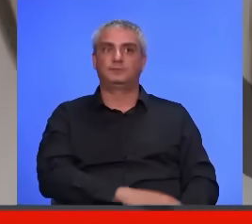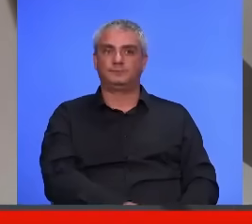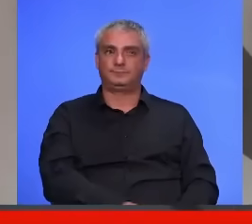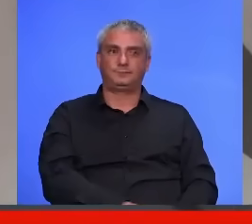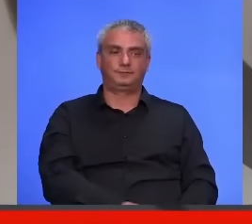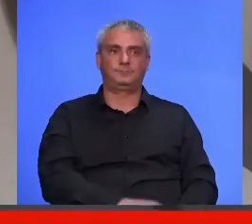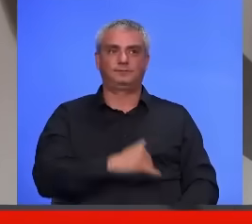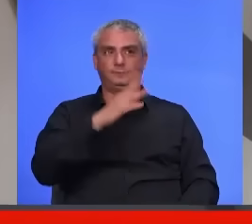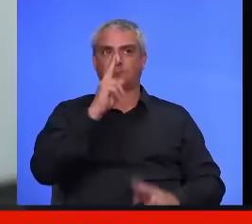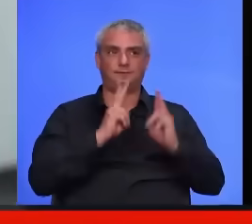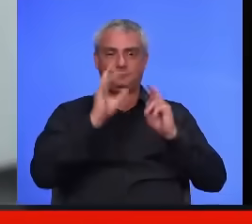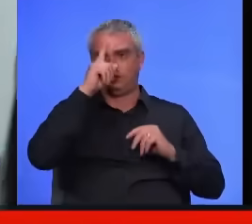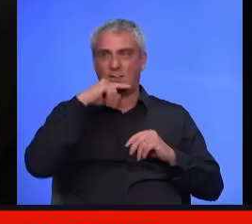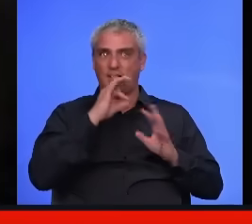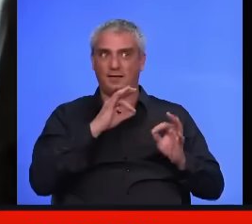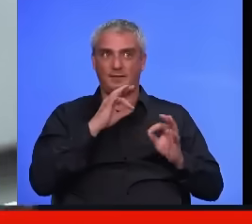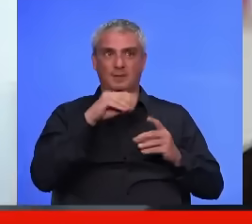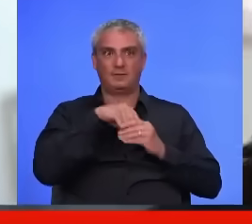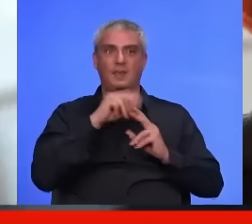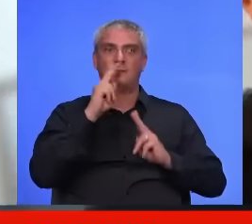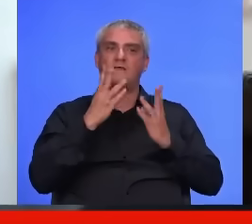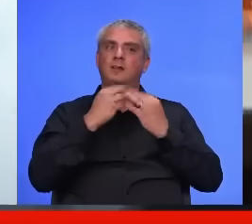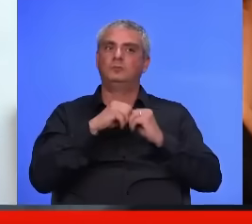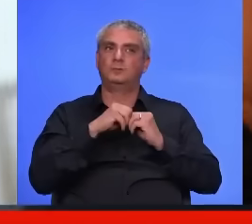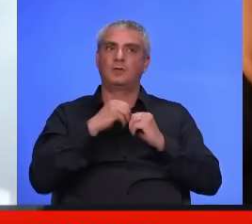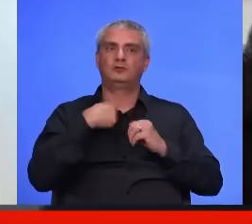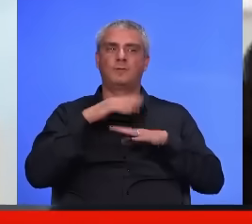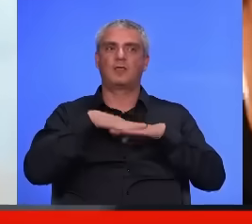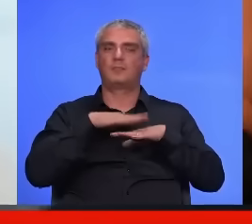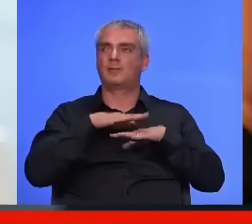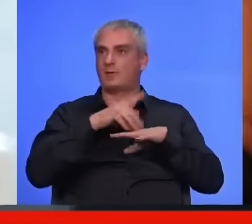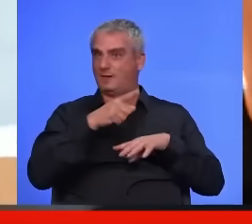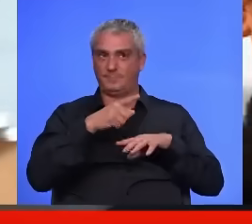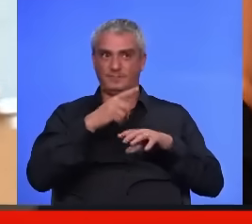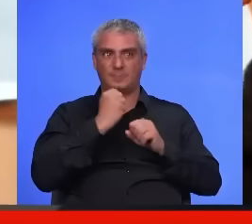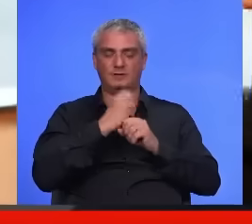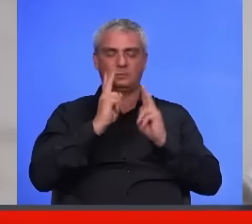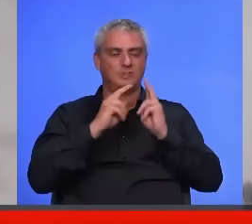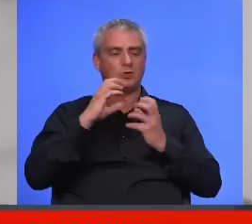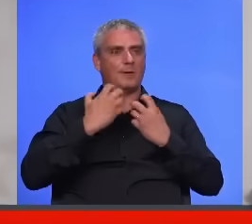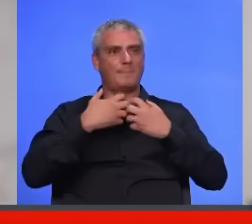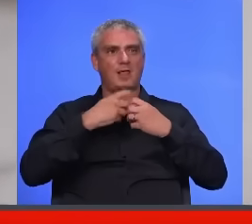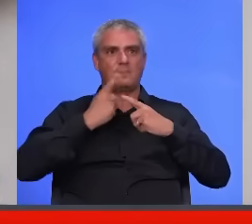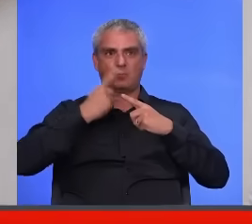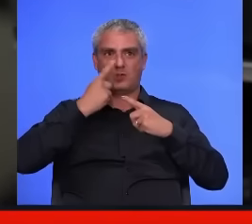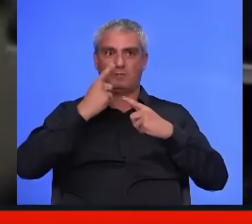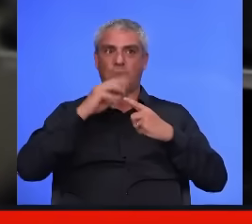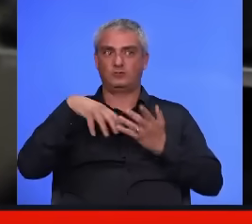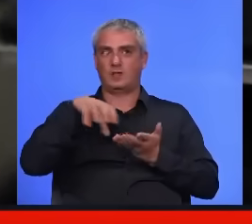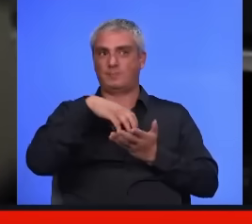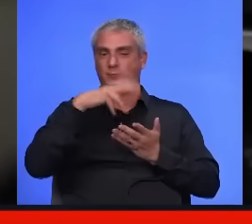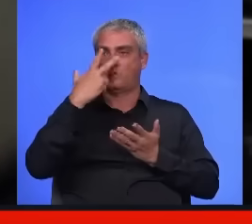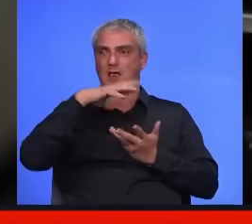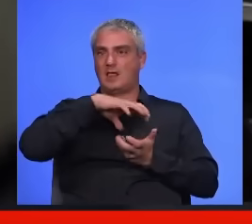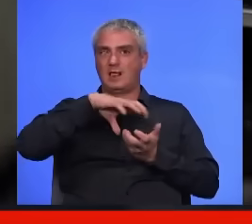גדלתי במפעל של אבא אני חלק ממפעל משפחתי בעצם אנחנו שמה מתמחים ביצור חלקים מכניים מדוייקים ויש לנו גם מדפסות לט